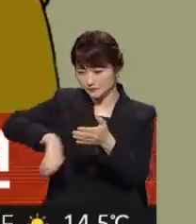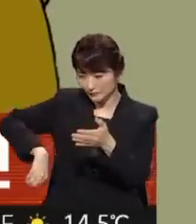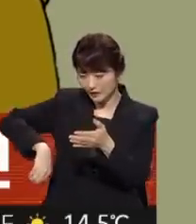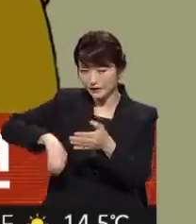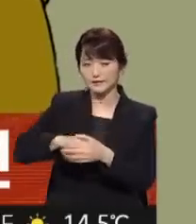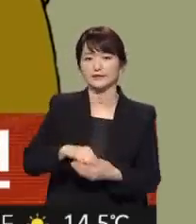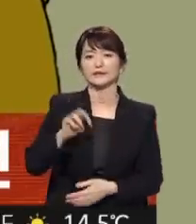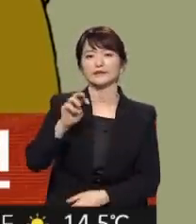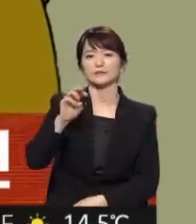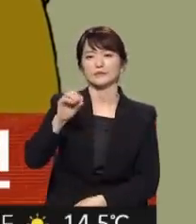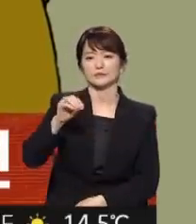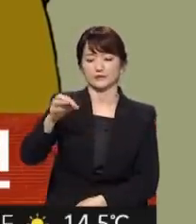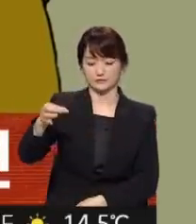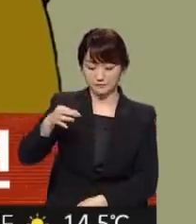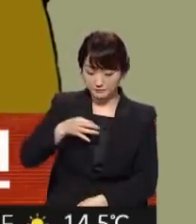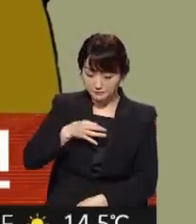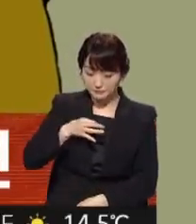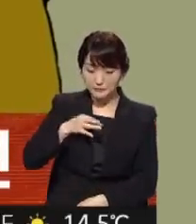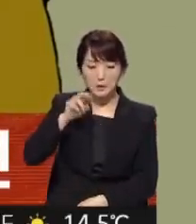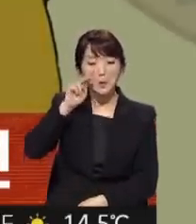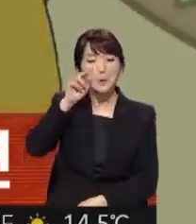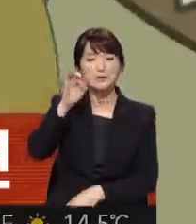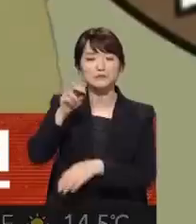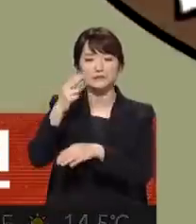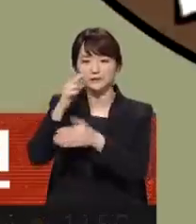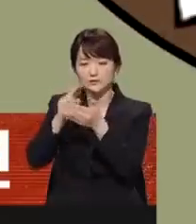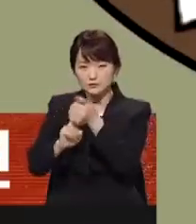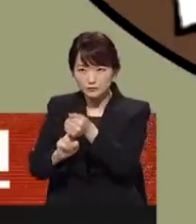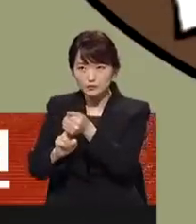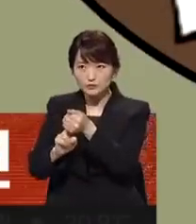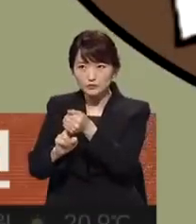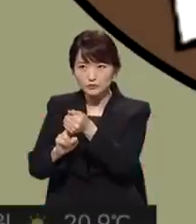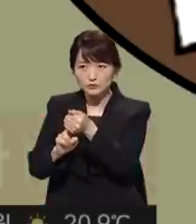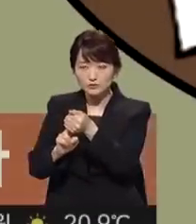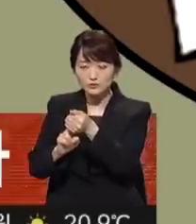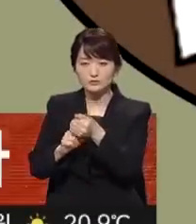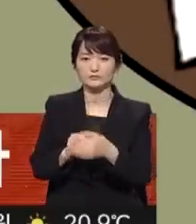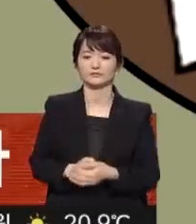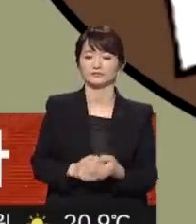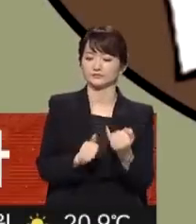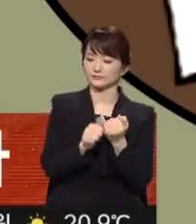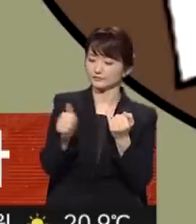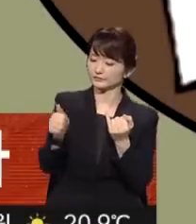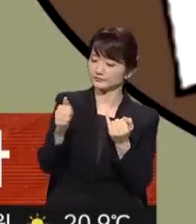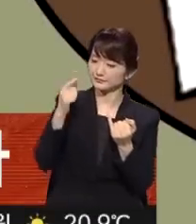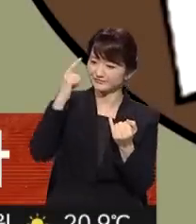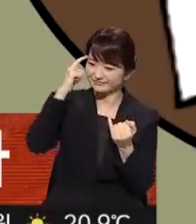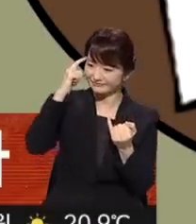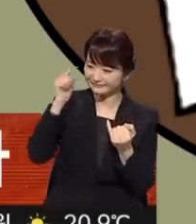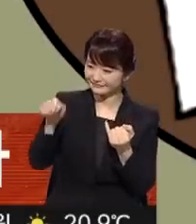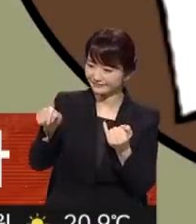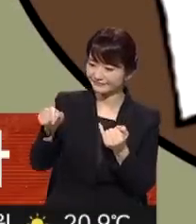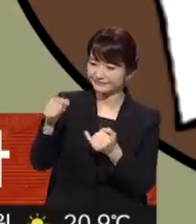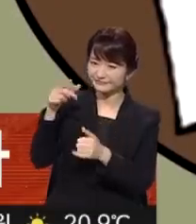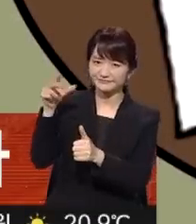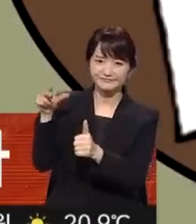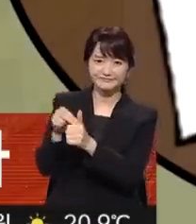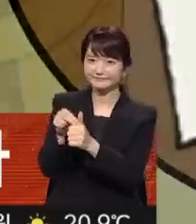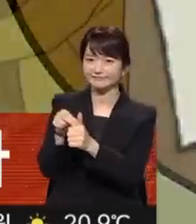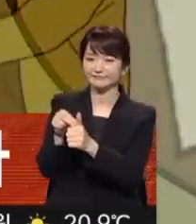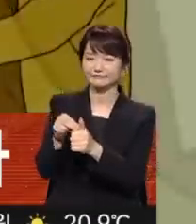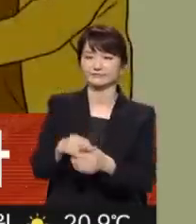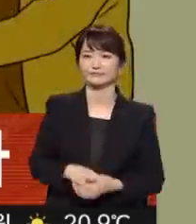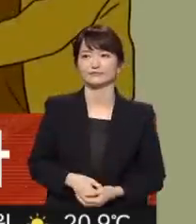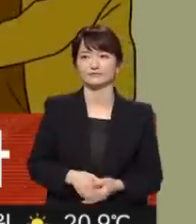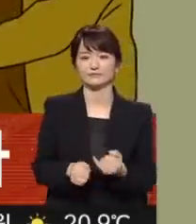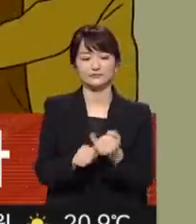30만 원 정도를 받는데 이 비상금 숨겨두면서까지 용돈은 다 가져갔더니 남편을 생각하니까 아내는 배신감이 들 정도라는 겁니다.